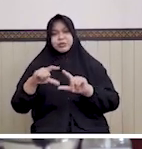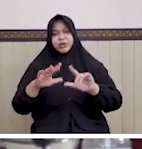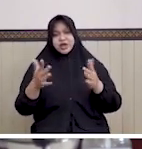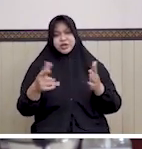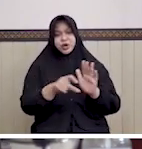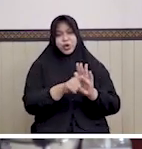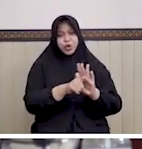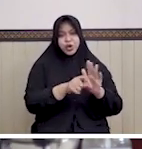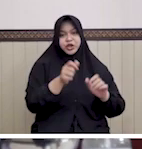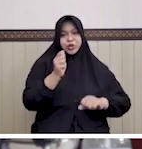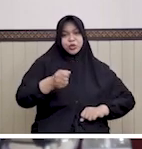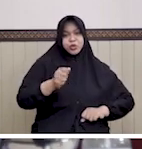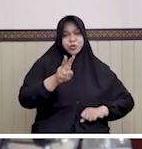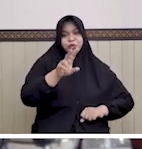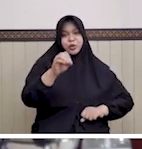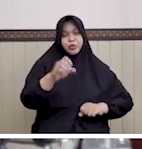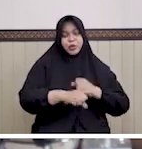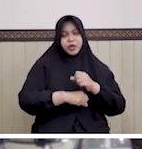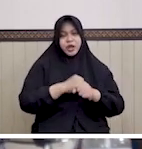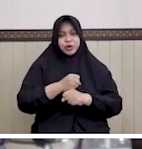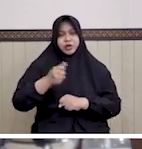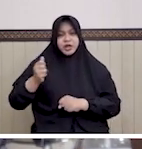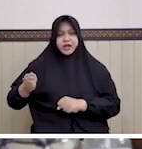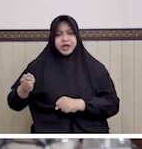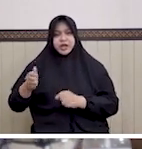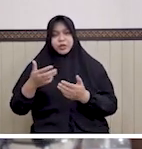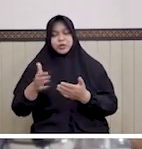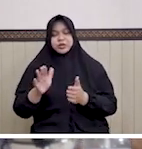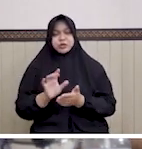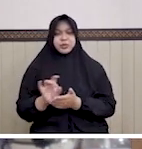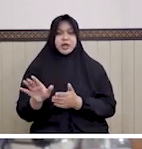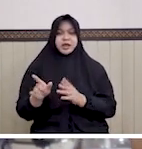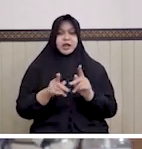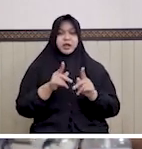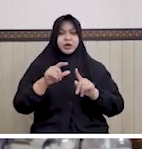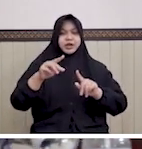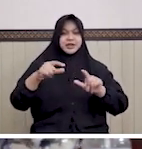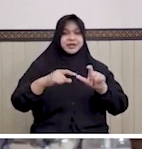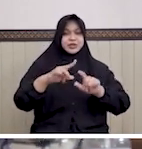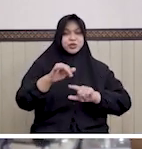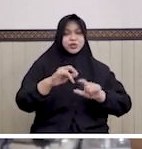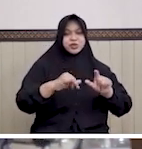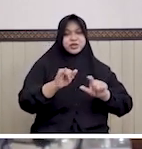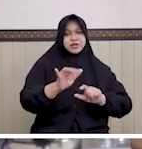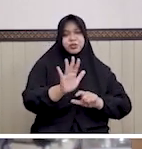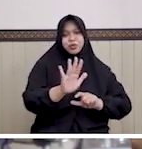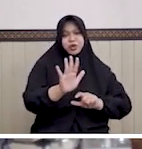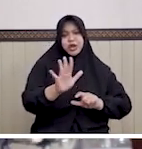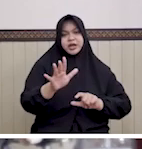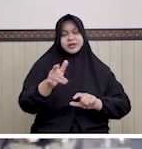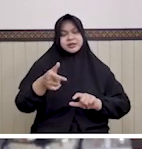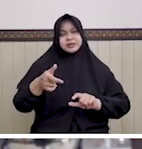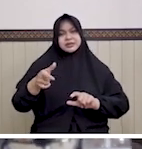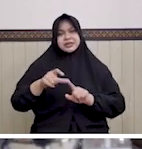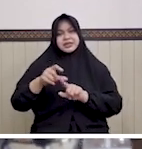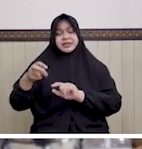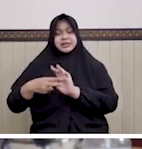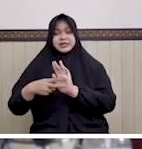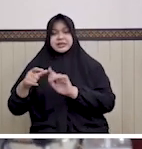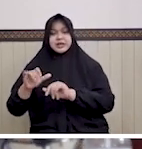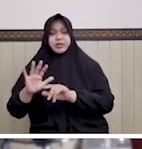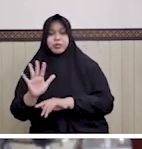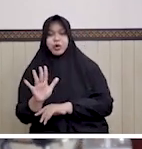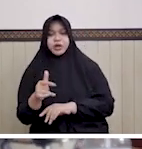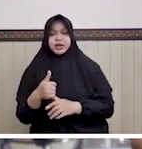dihukum 20 tahun Kalau denda di pasal 30 kentis subsider ya kan lokal restitusi Tuhan bukan bukan bersifat gendas kalau